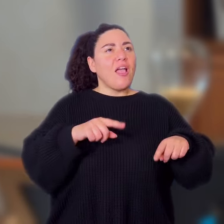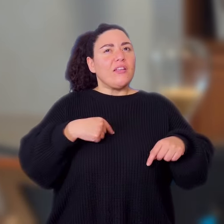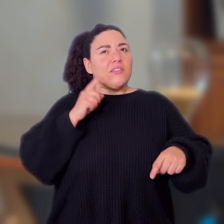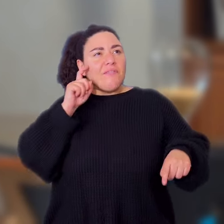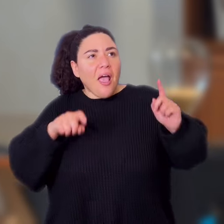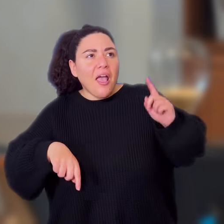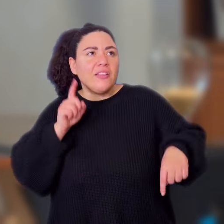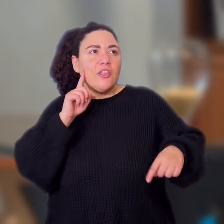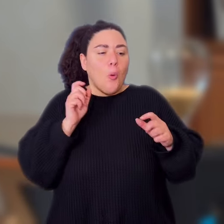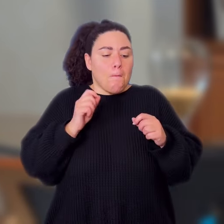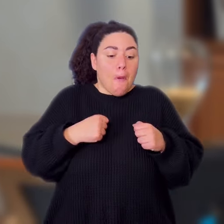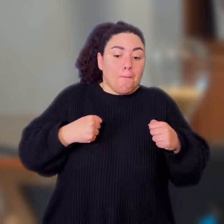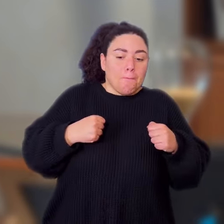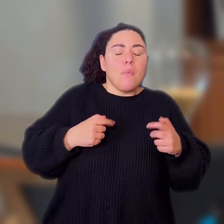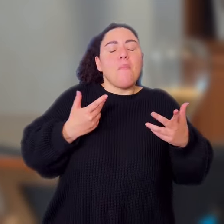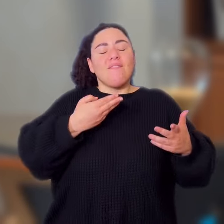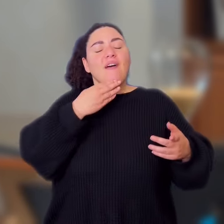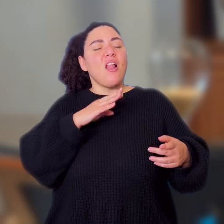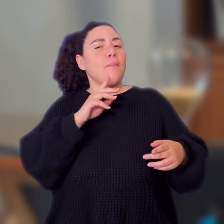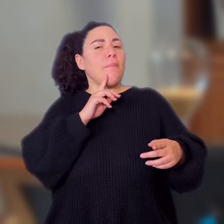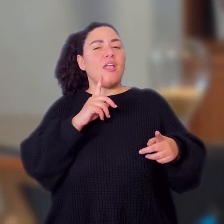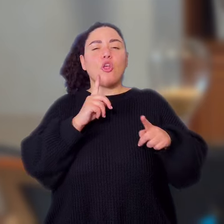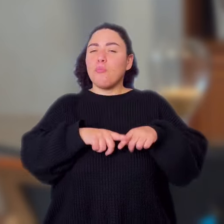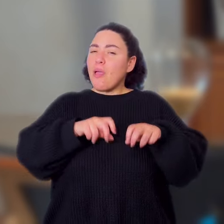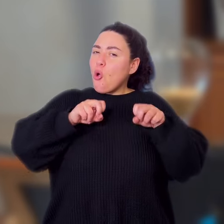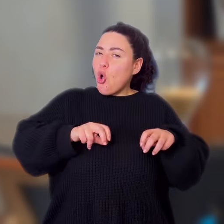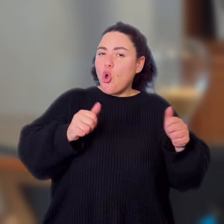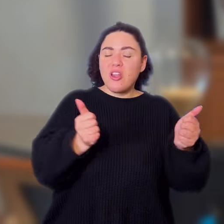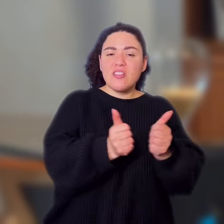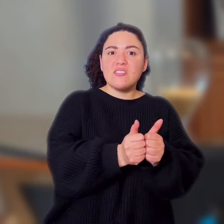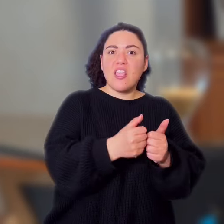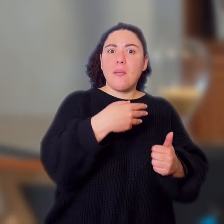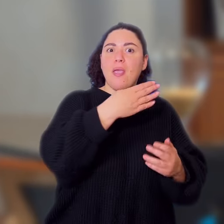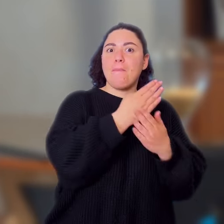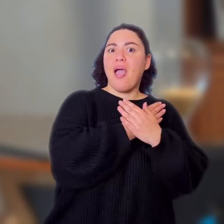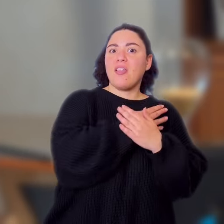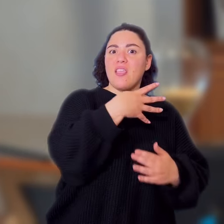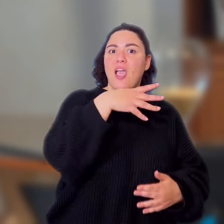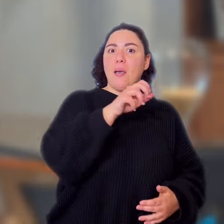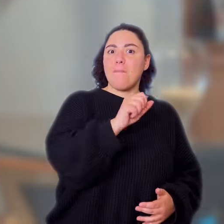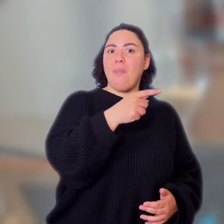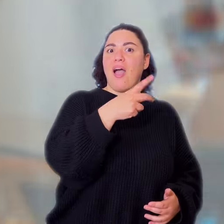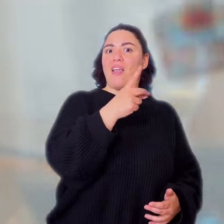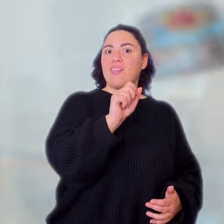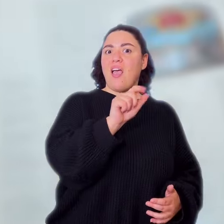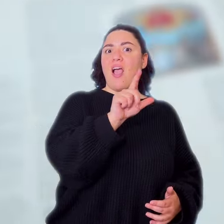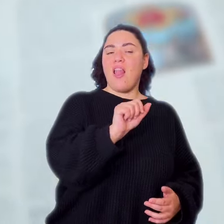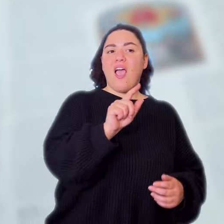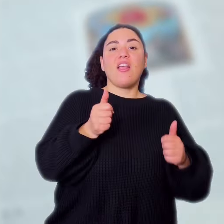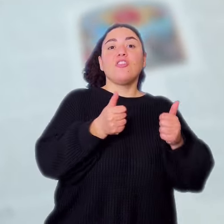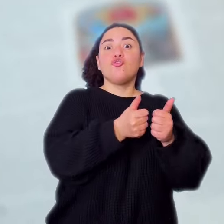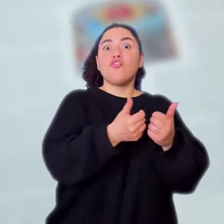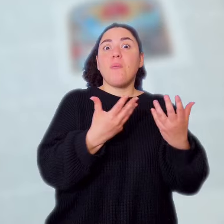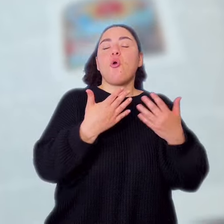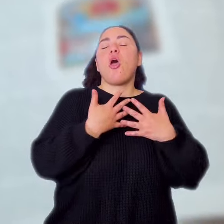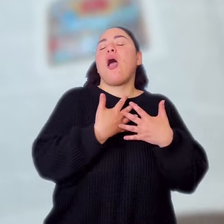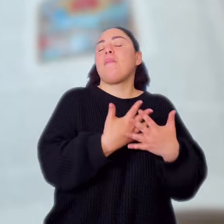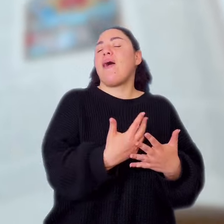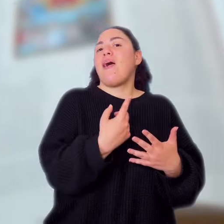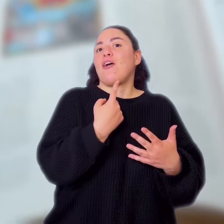vale ne vale la pena a correre con Maria di Magdala a correre con Pietro e il discepolo Amato Infatti il